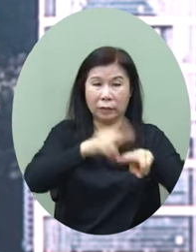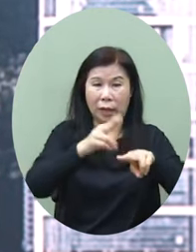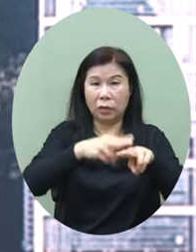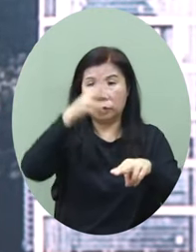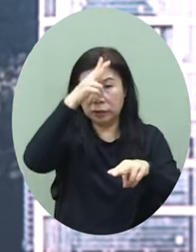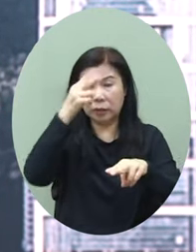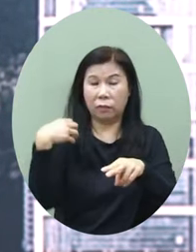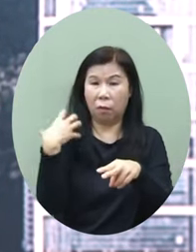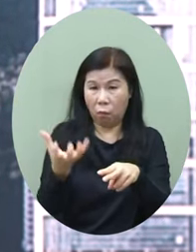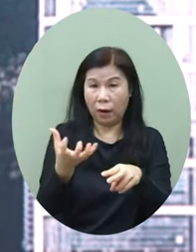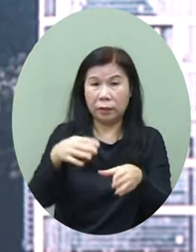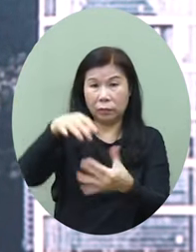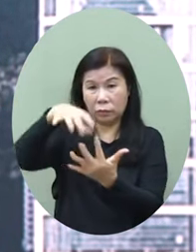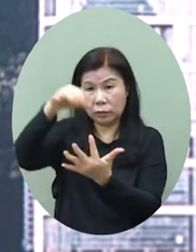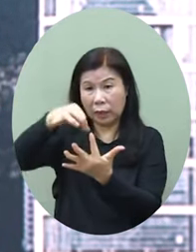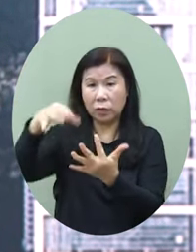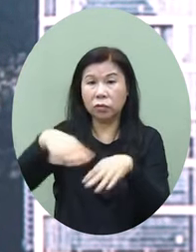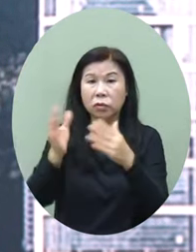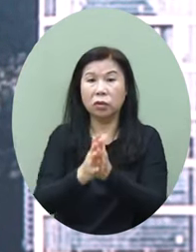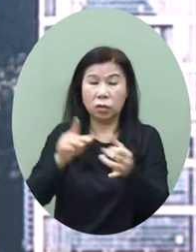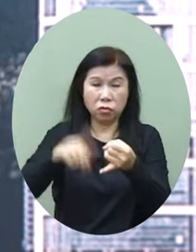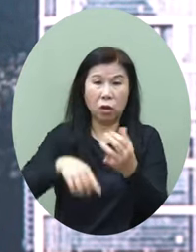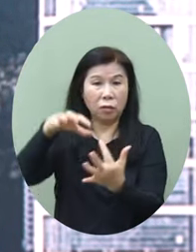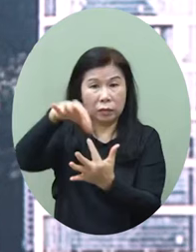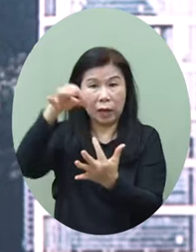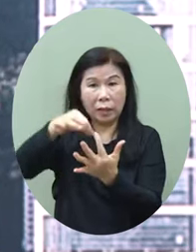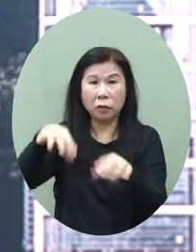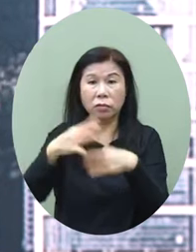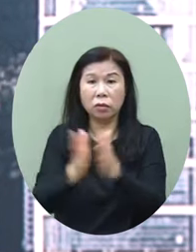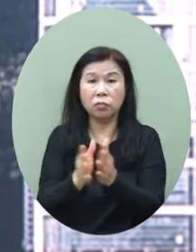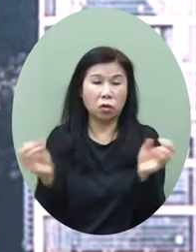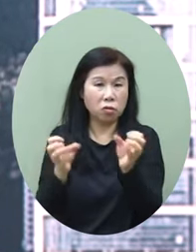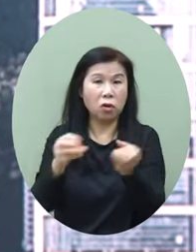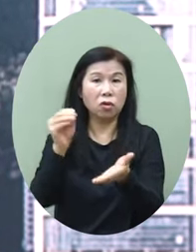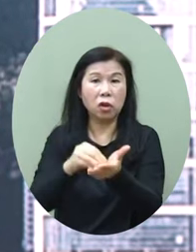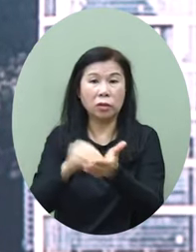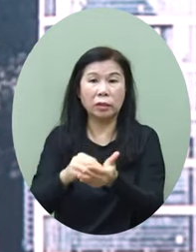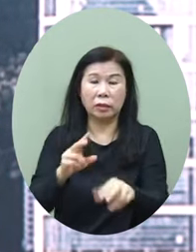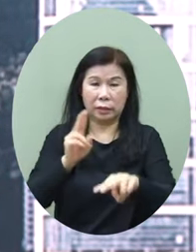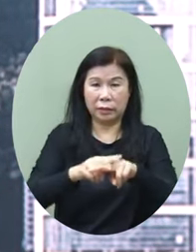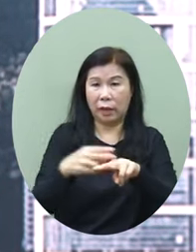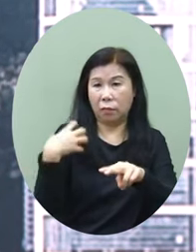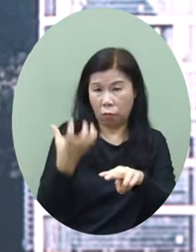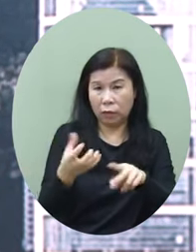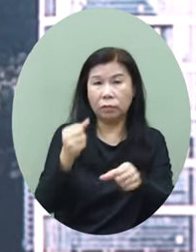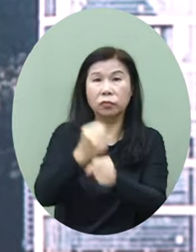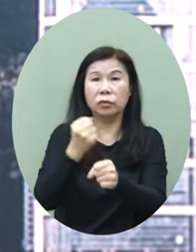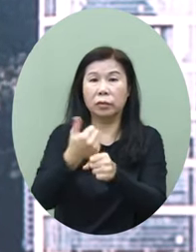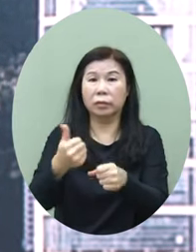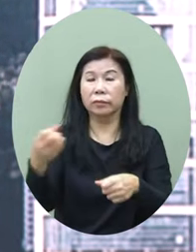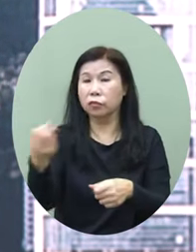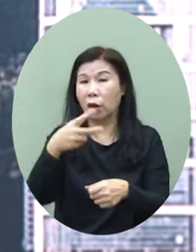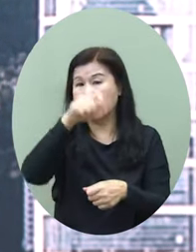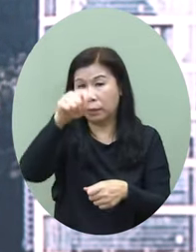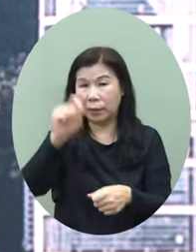的所以我們怎樣選出來協商出來最終都是需要由中央委任的下一條提